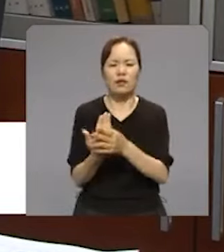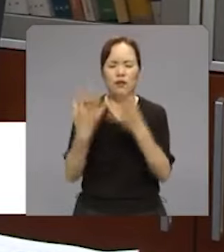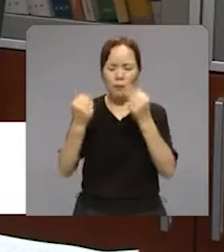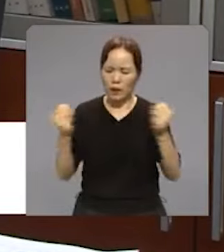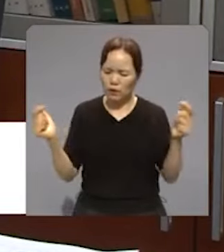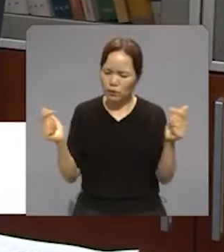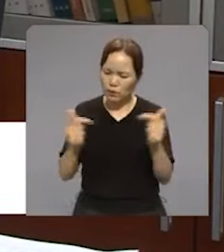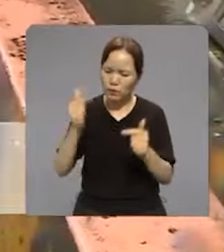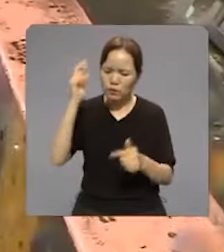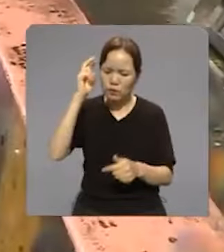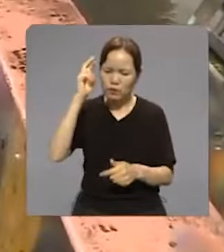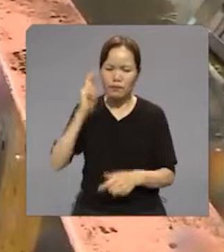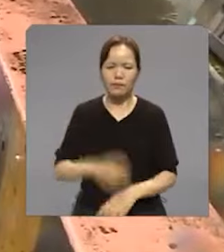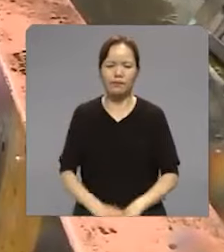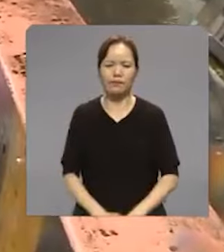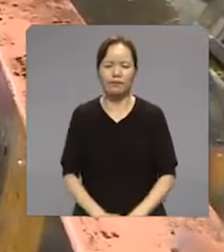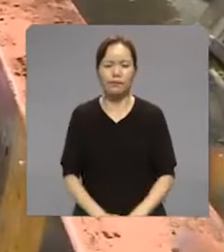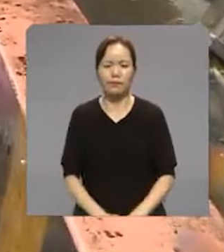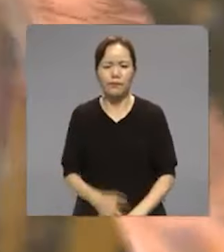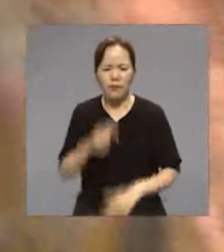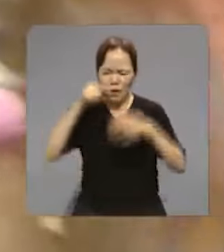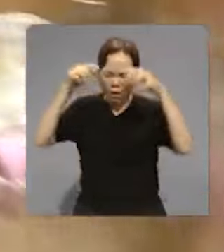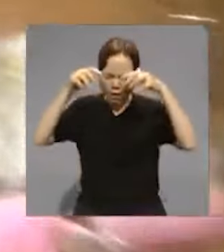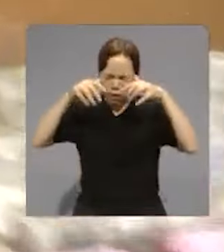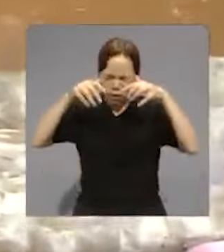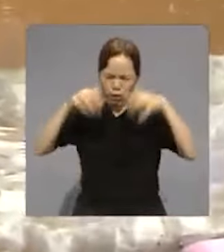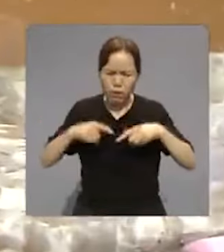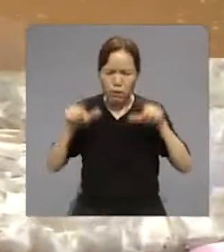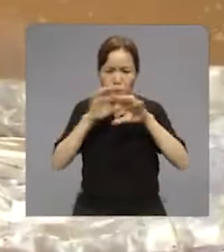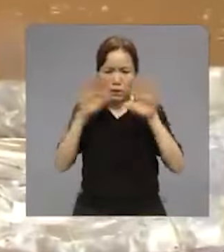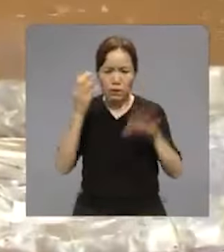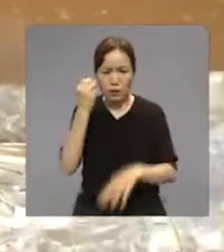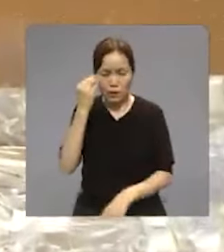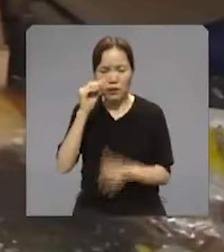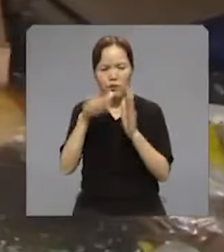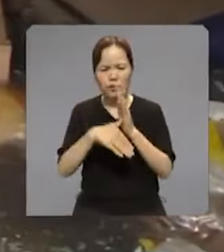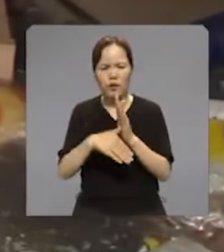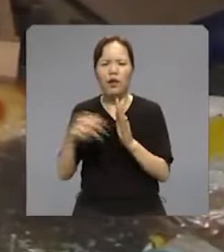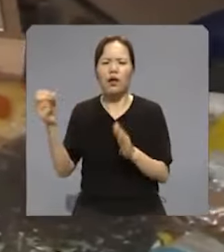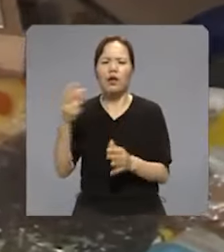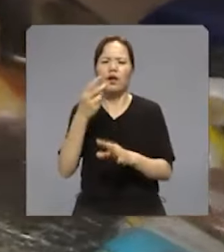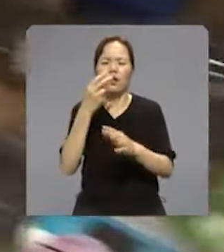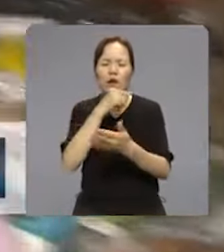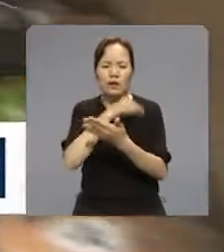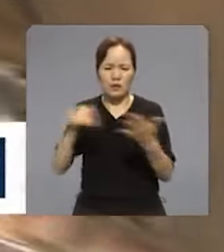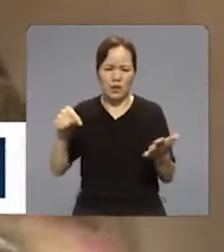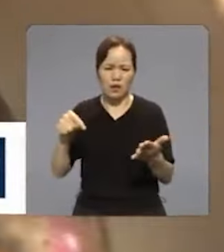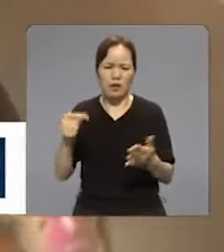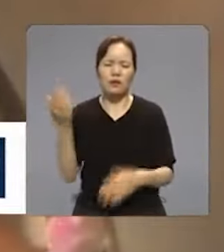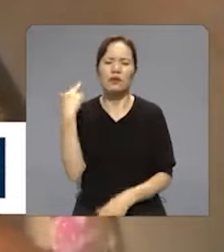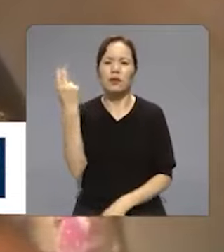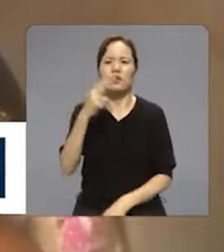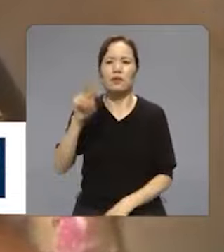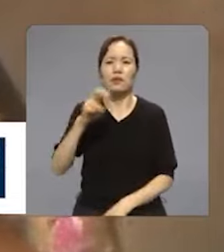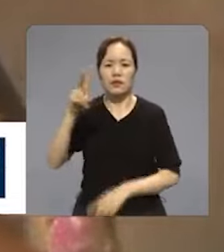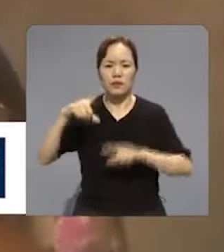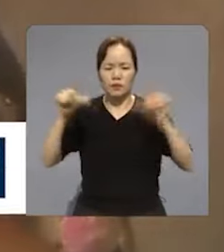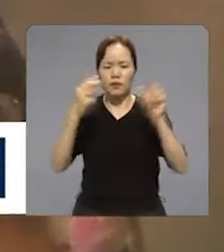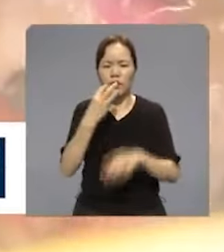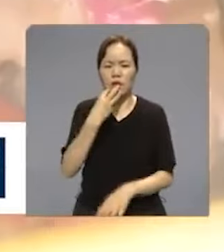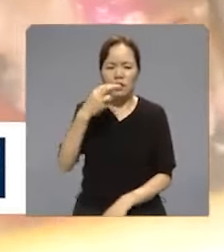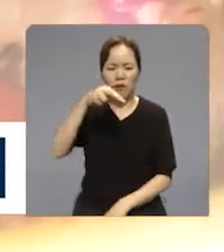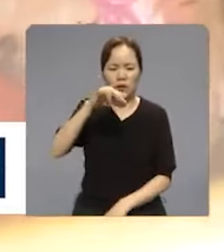줄어들 것이라는. 폭우도 이상기후 시대의 또 다른 재난입니다. 지난 2022년 서울